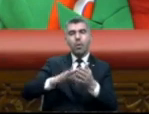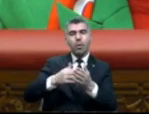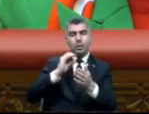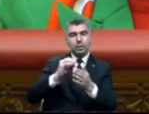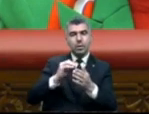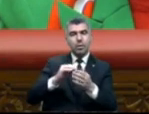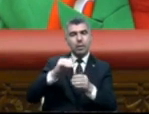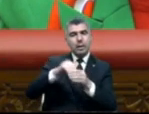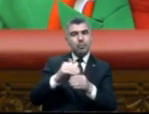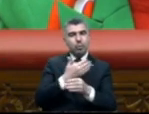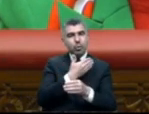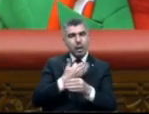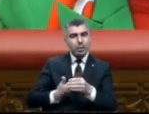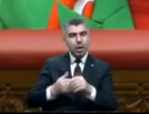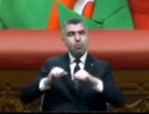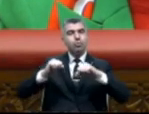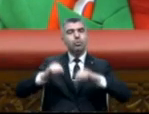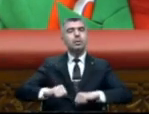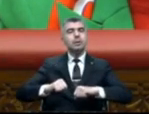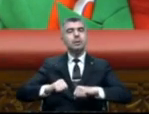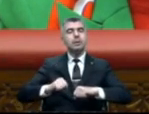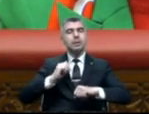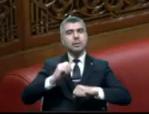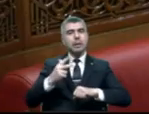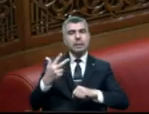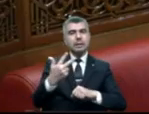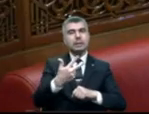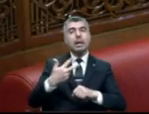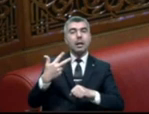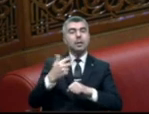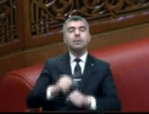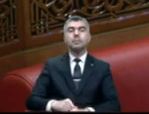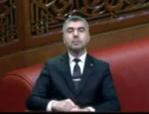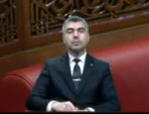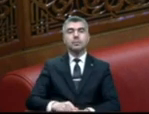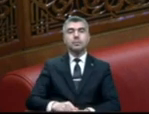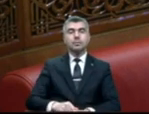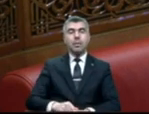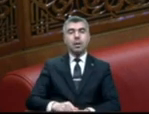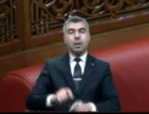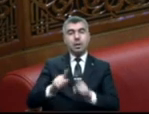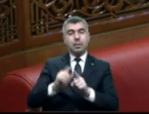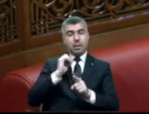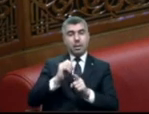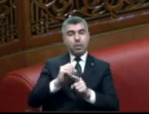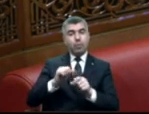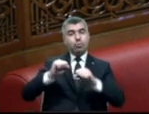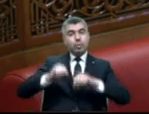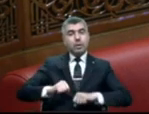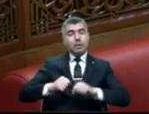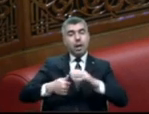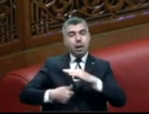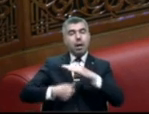المؤسسات الإنتاجية، وكذا المجالس الاستشارية الثلاثية التركيب، مجلس المفاوضة الجماعية والمجلس